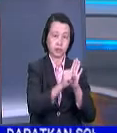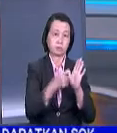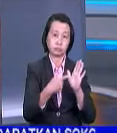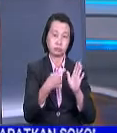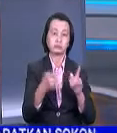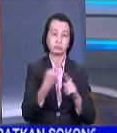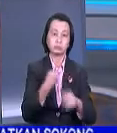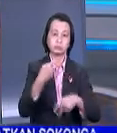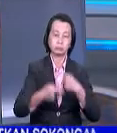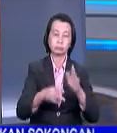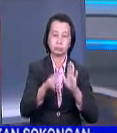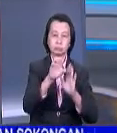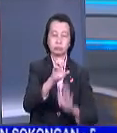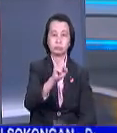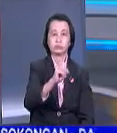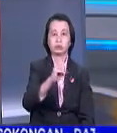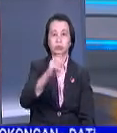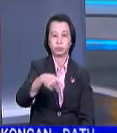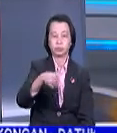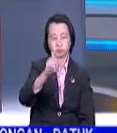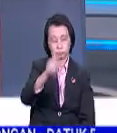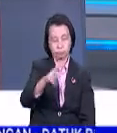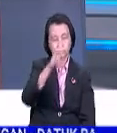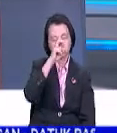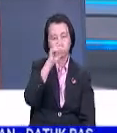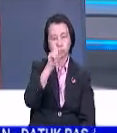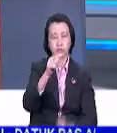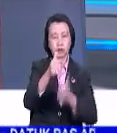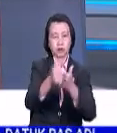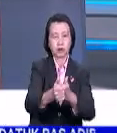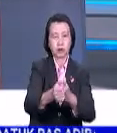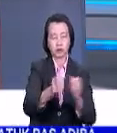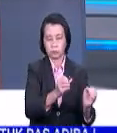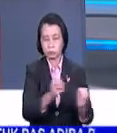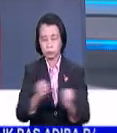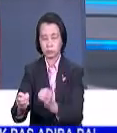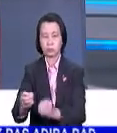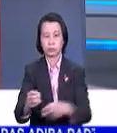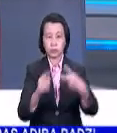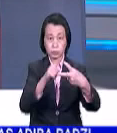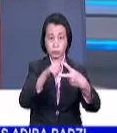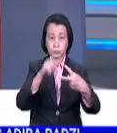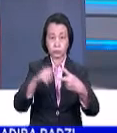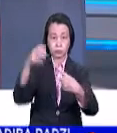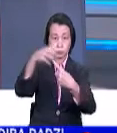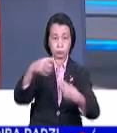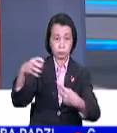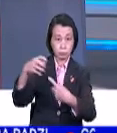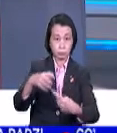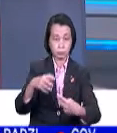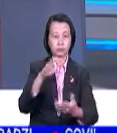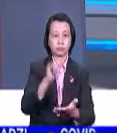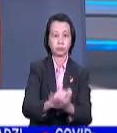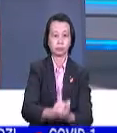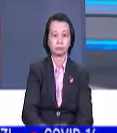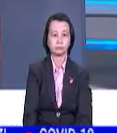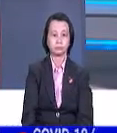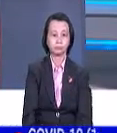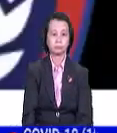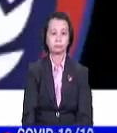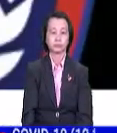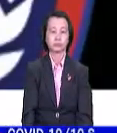sebahagian daripada prosedur operasi standard SOP yang ketat bagi penganjuran kedua-dua kejohanan tempatan berkenaan.